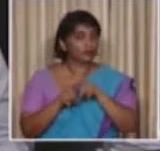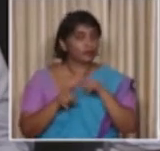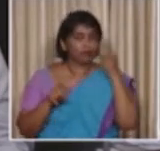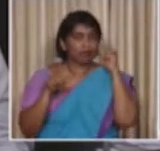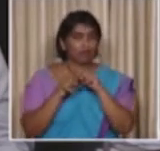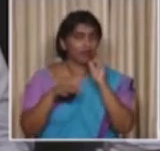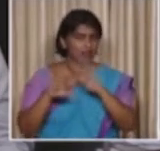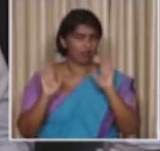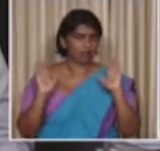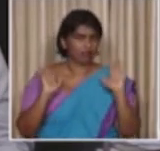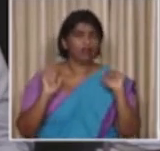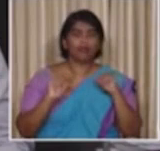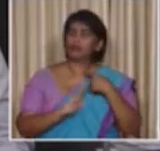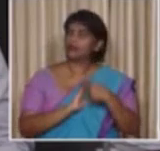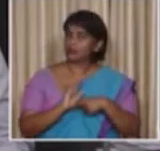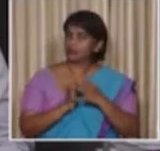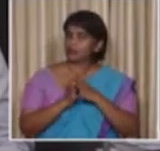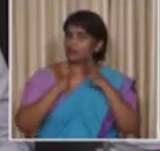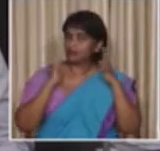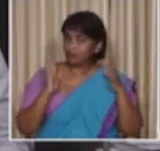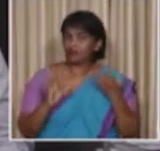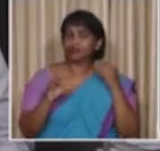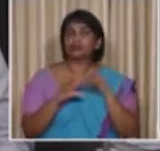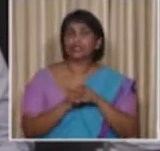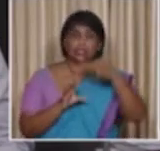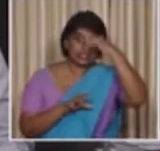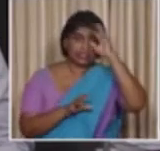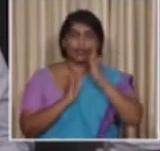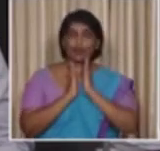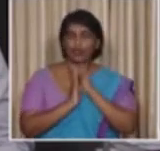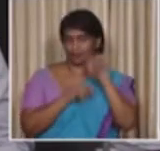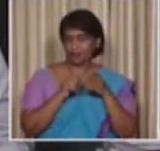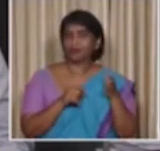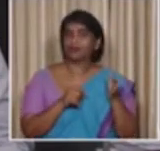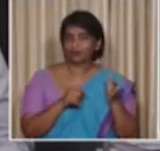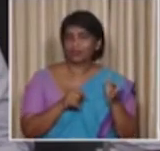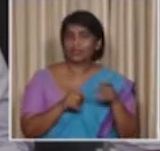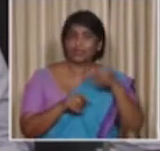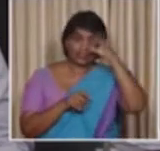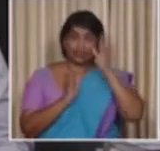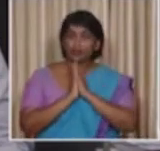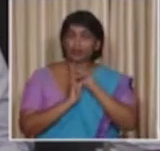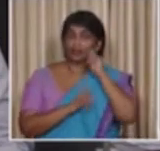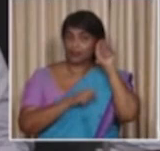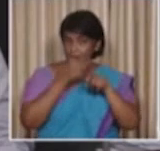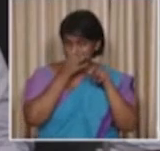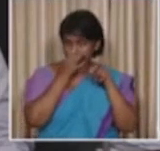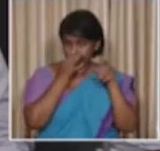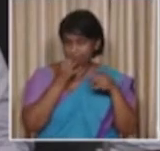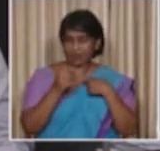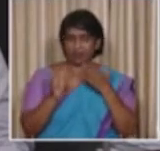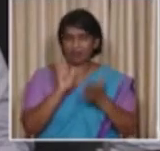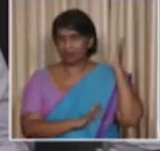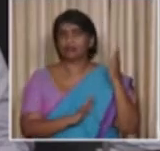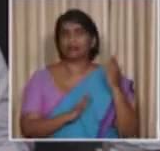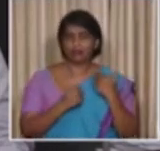අත තිබ්බේ නැත්තේ මේ රටේ වැඩි පිරිසක් නියෝජනය වෙන්නේ සිංහල බෞද්ධ ජනතාව. එතකොට සිංහල බෞද්ධ ජනතාව අමනාප